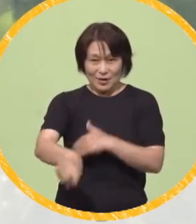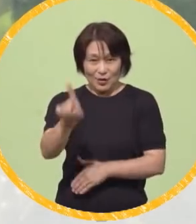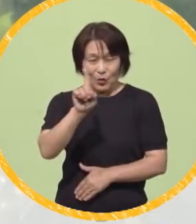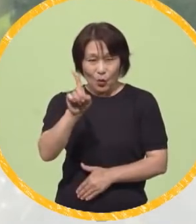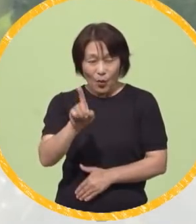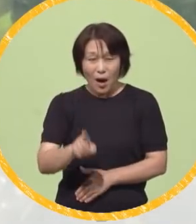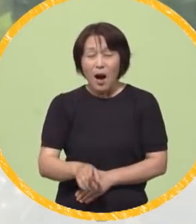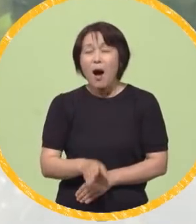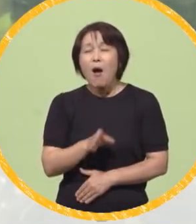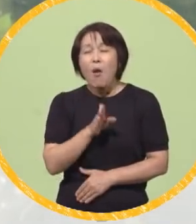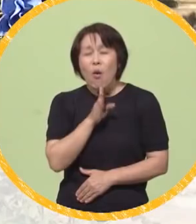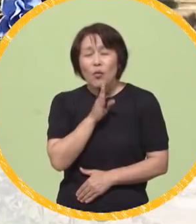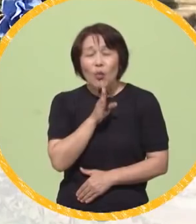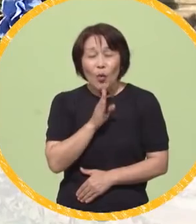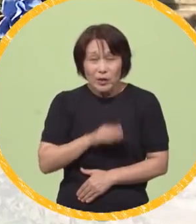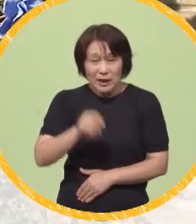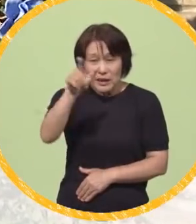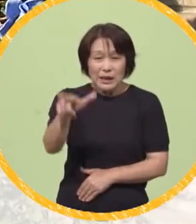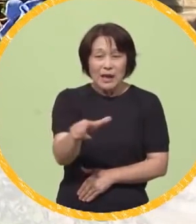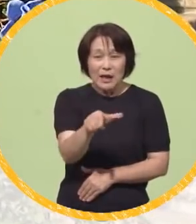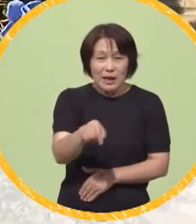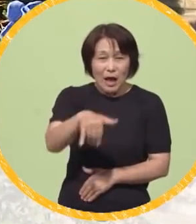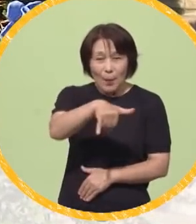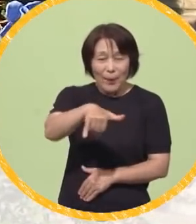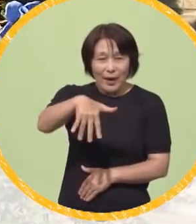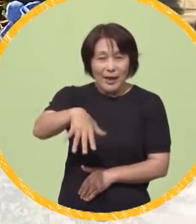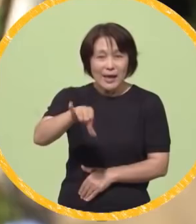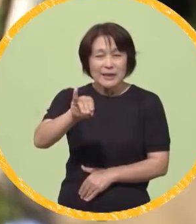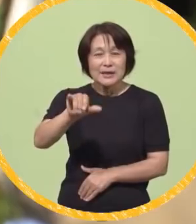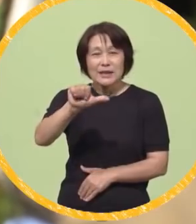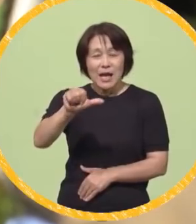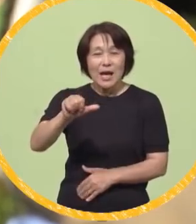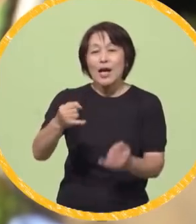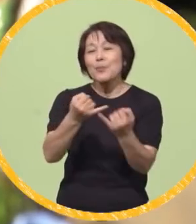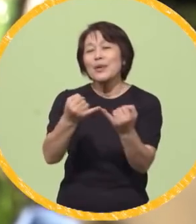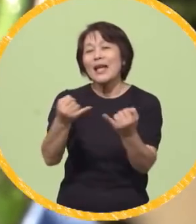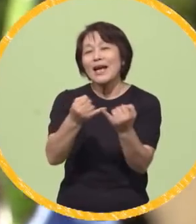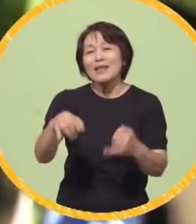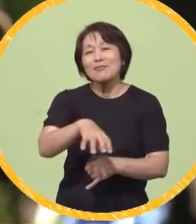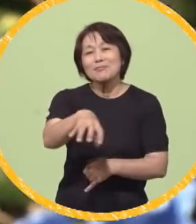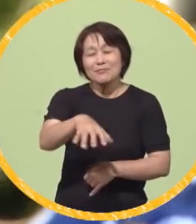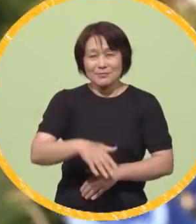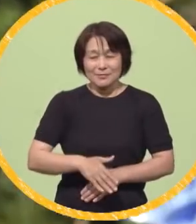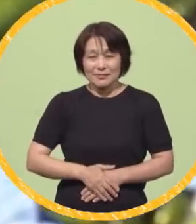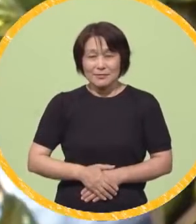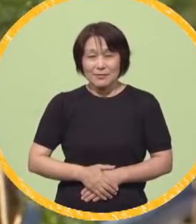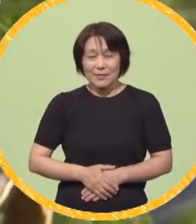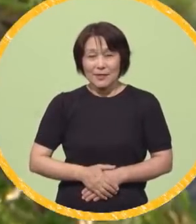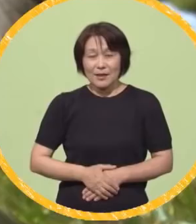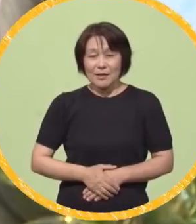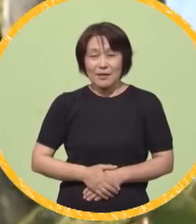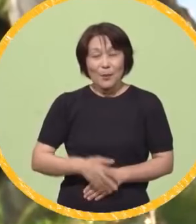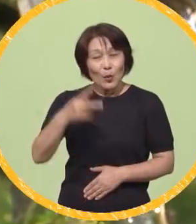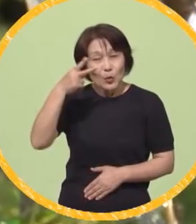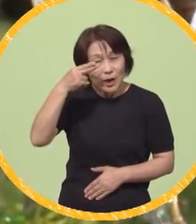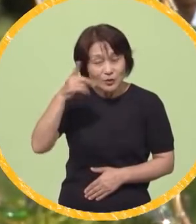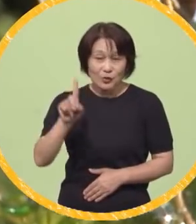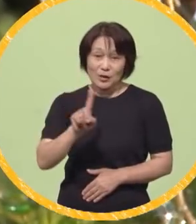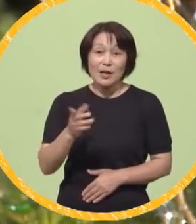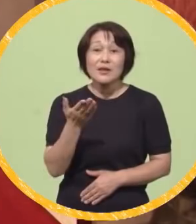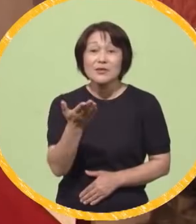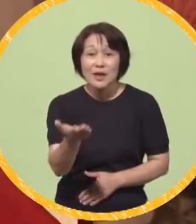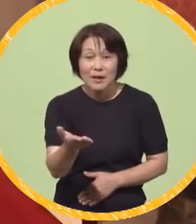本物のベネチアに旅した気分に浸れる仕掛けがいっぱいあるからなんです。 でも一体ベネチアングラスって何で